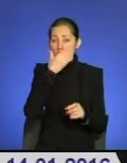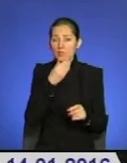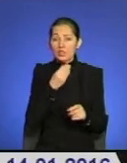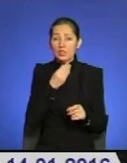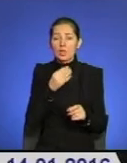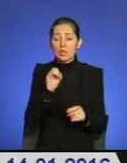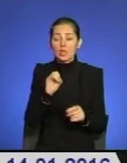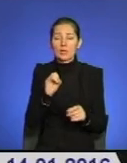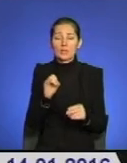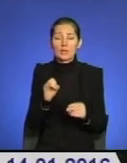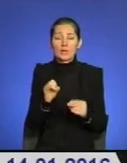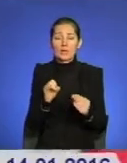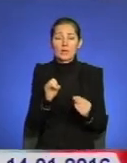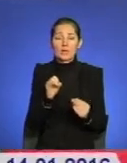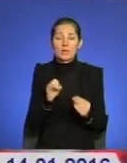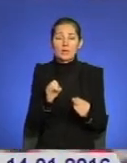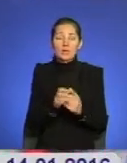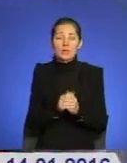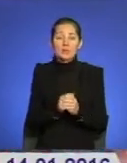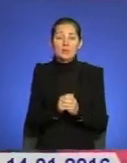і розвивали тим самим нашу культуру.